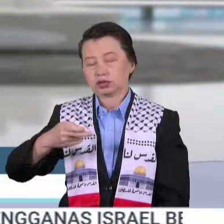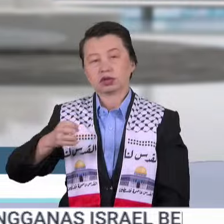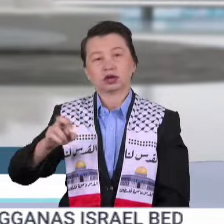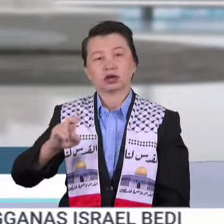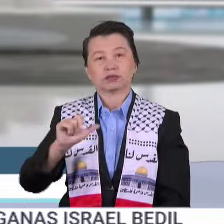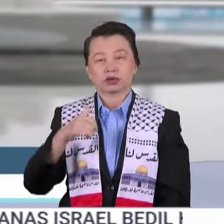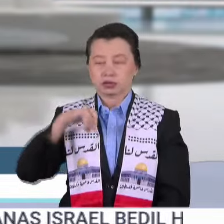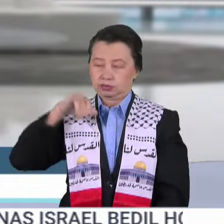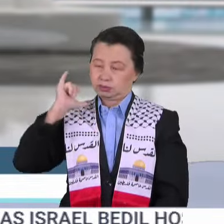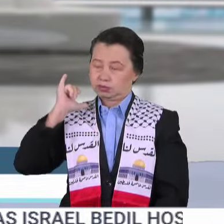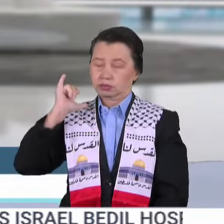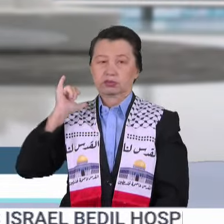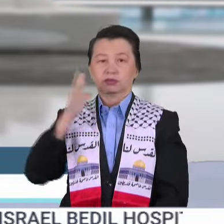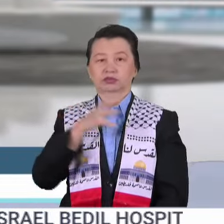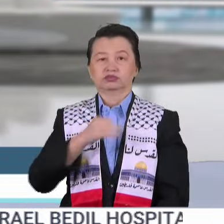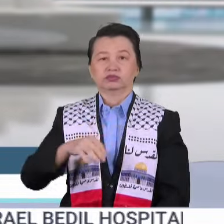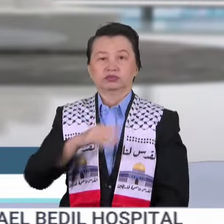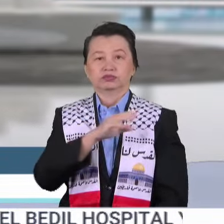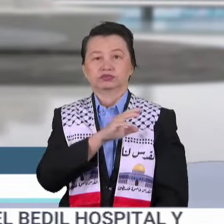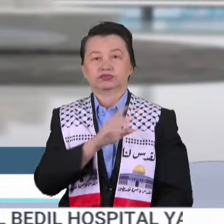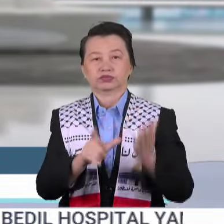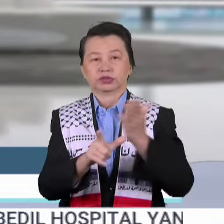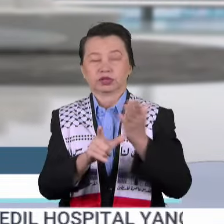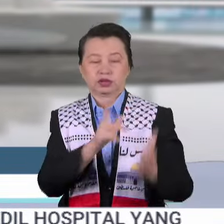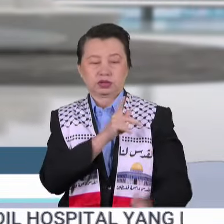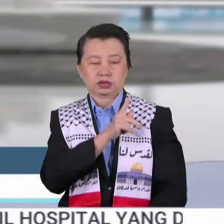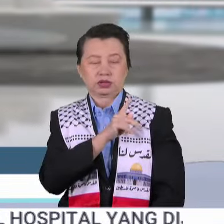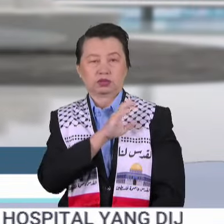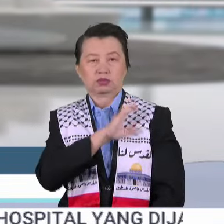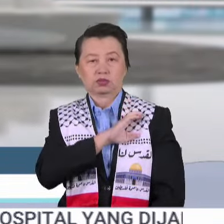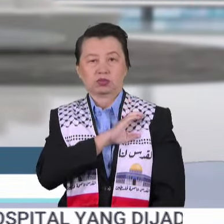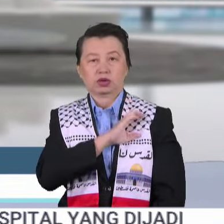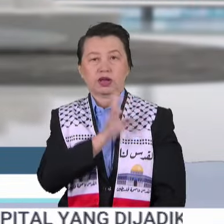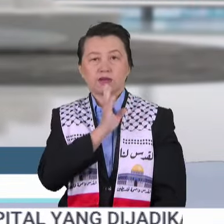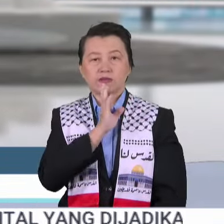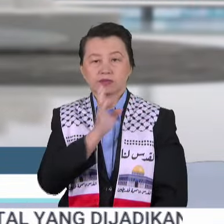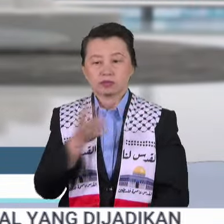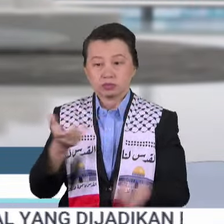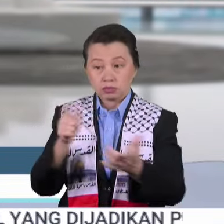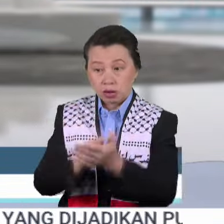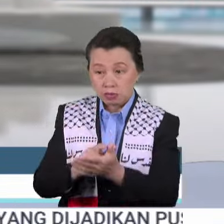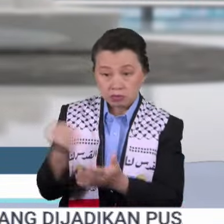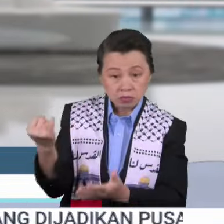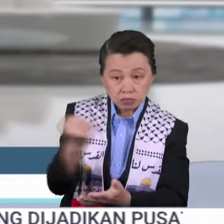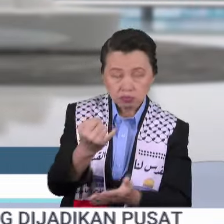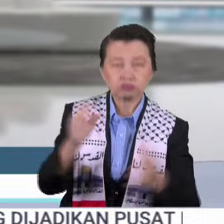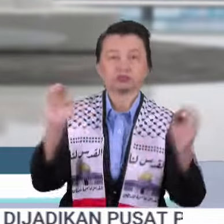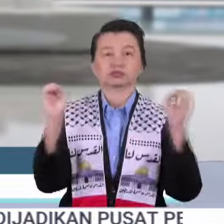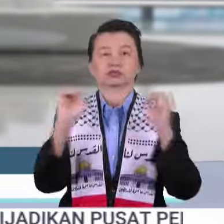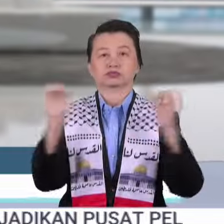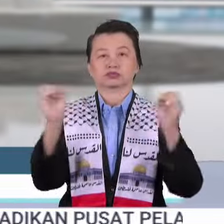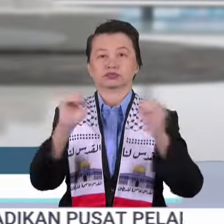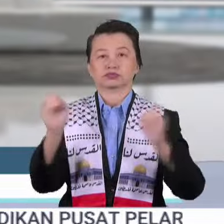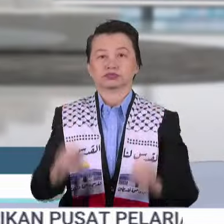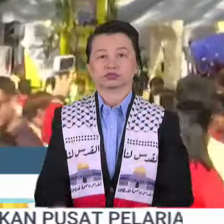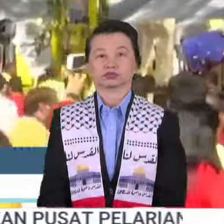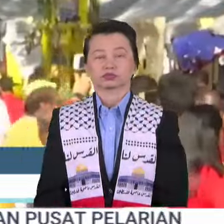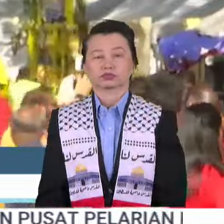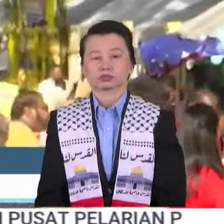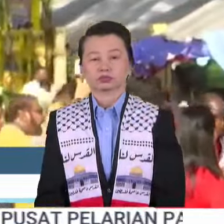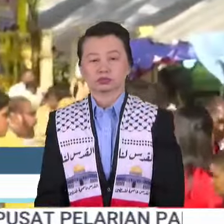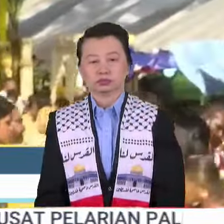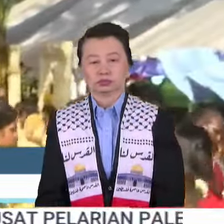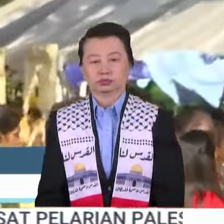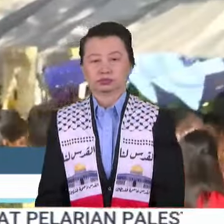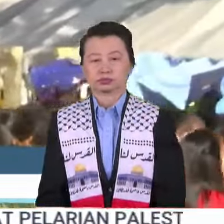Menurut Timbalan Ketua Polis Perak, Dato' Azizi Mat Aris, setakat ini tiada laporan insiden tidak diingini diterima.